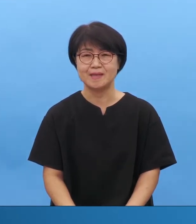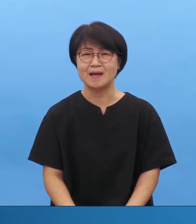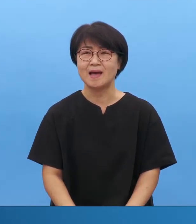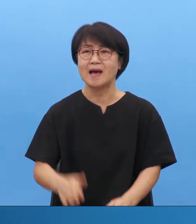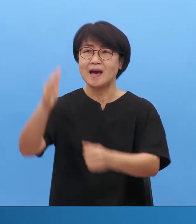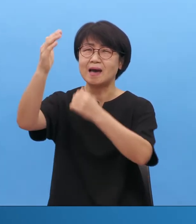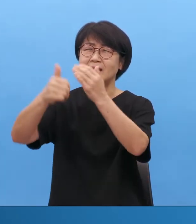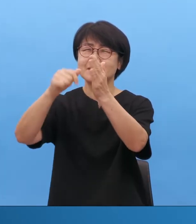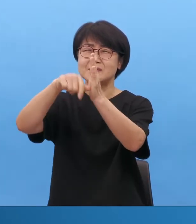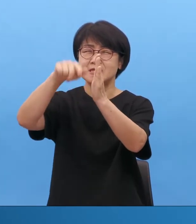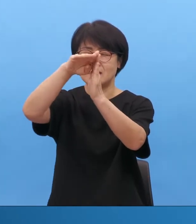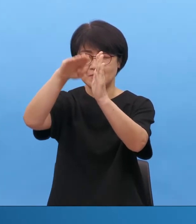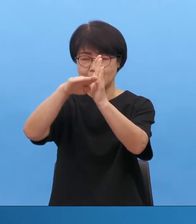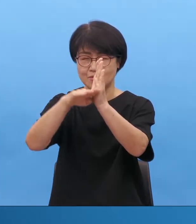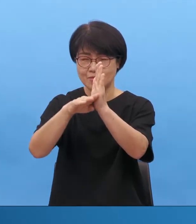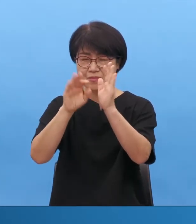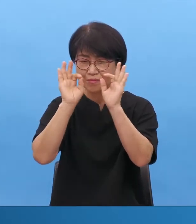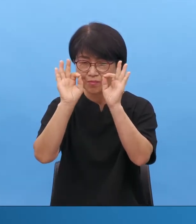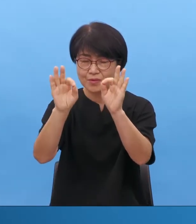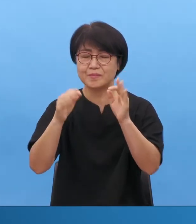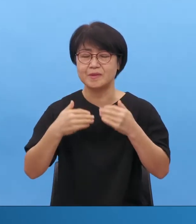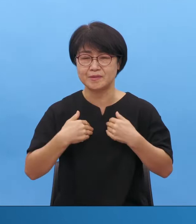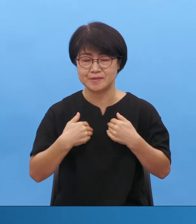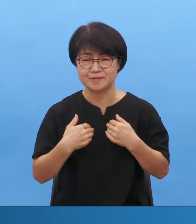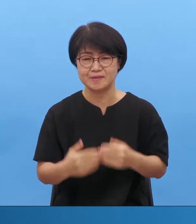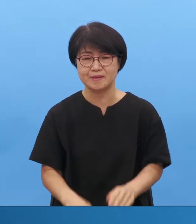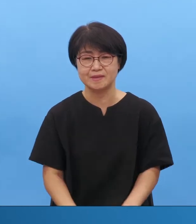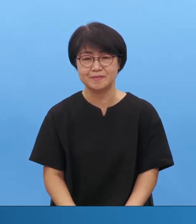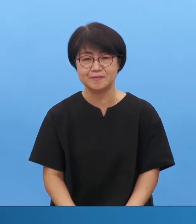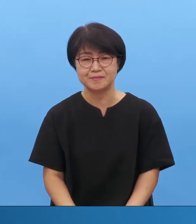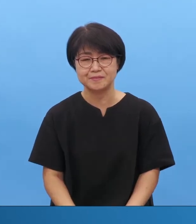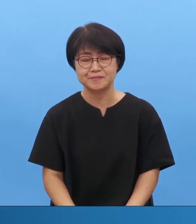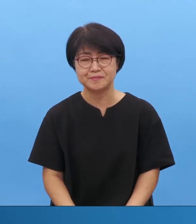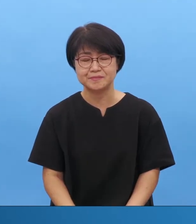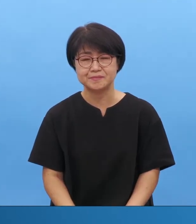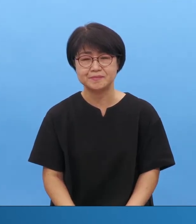at. 그러면서 지금 이사야 60장에 보면은